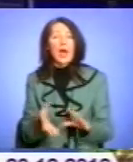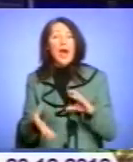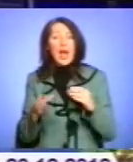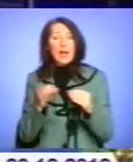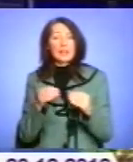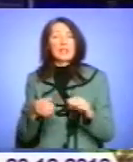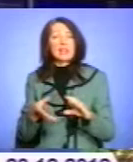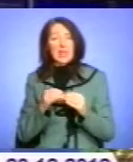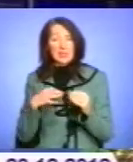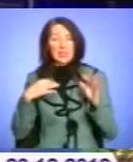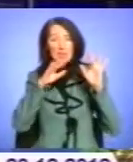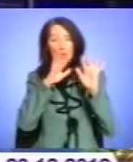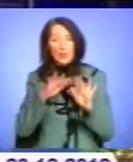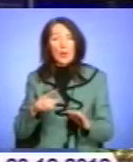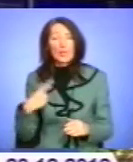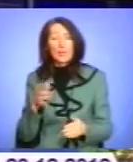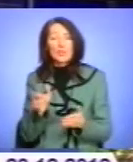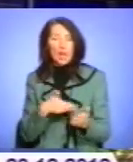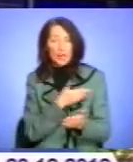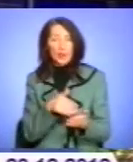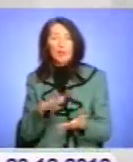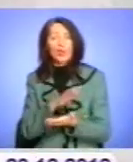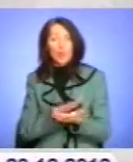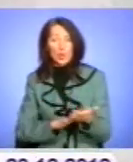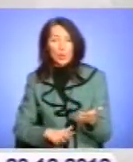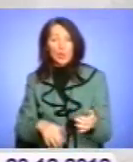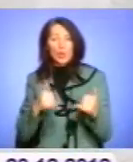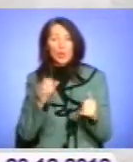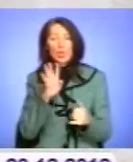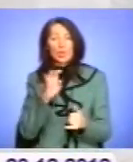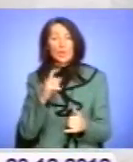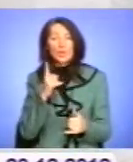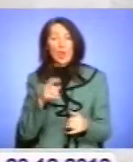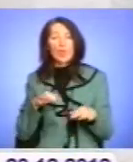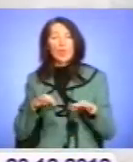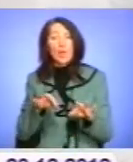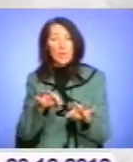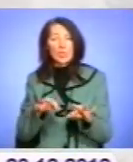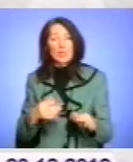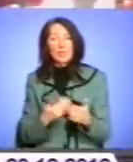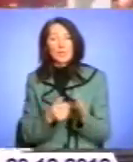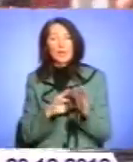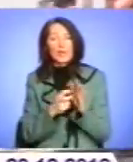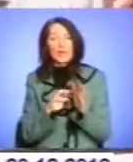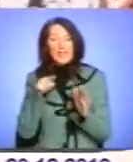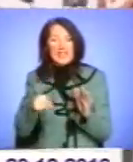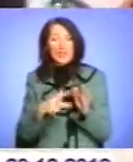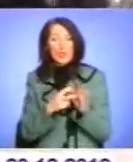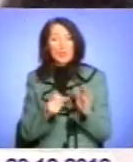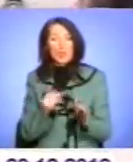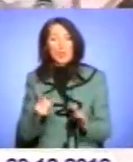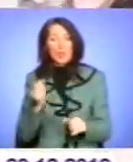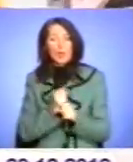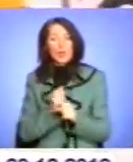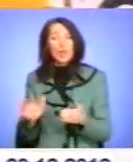Наслідки снігопадів в області ліквідовують досі. Сьогодні 401 одиниця техніки та близько 1800 спеціалістів працюють над